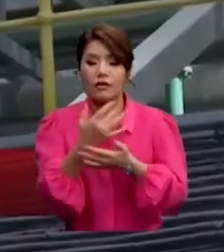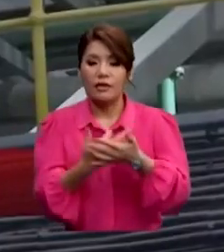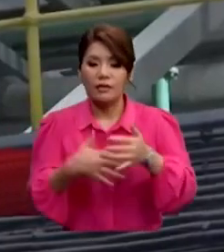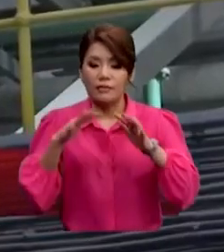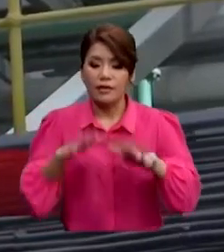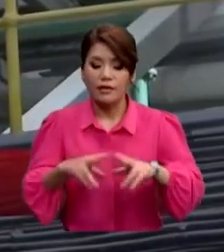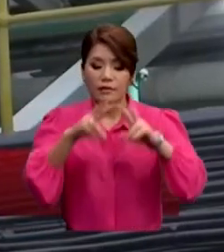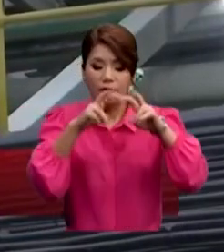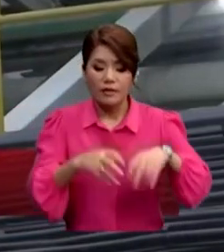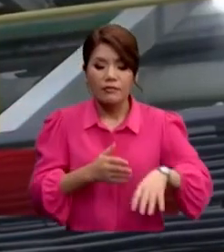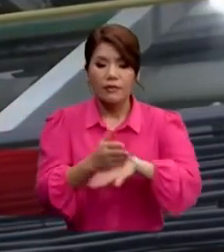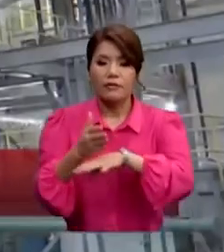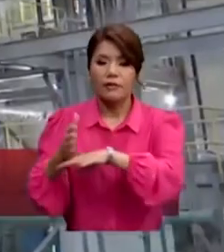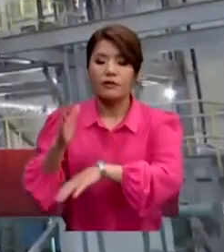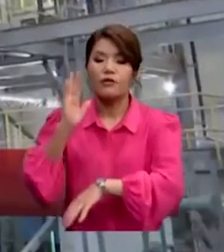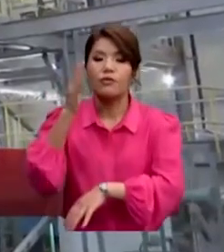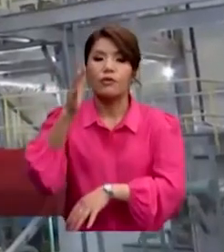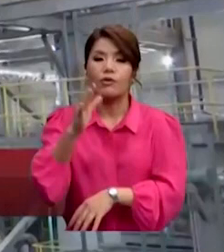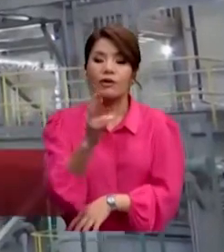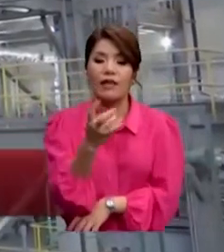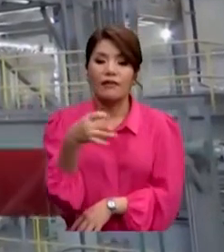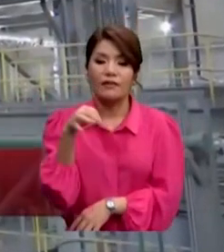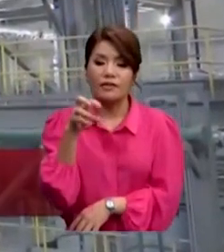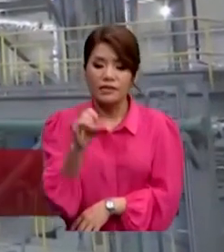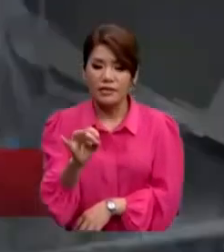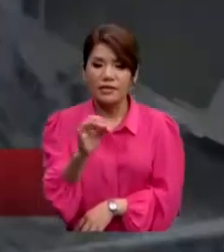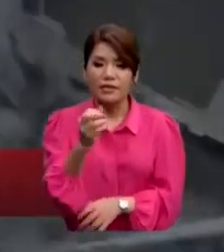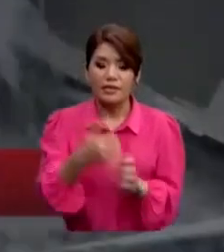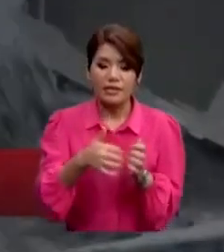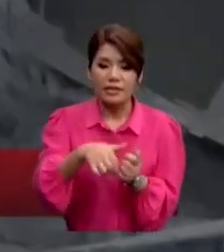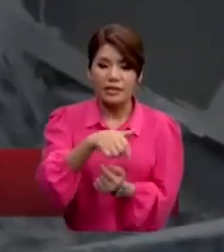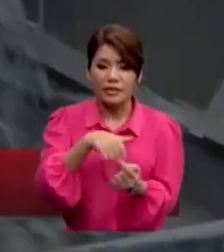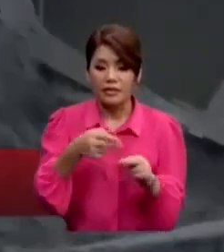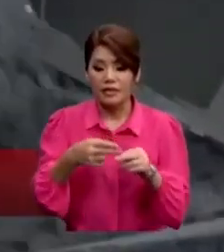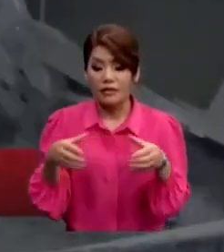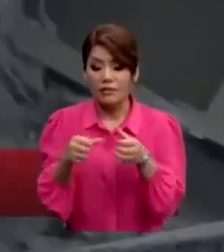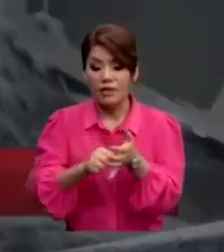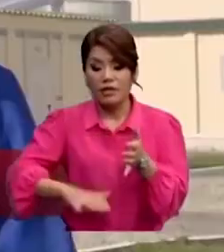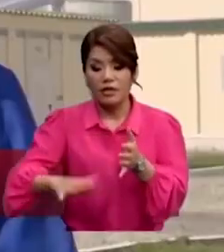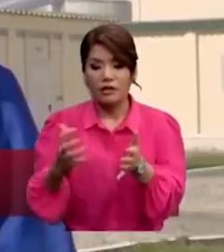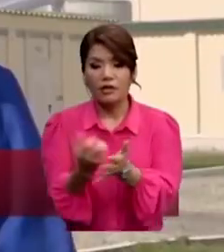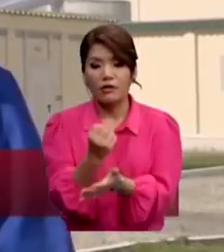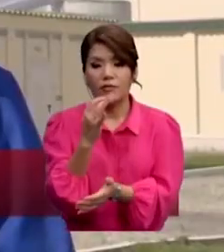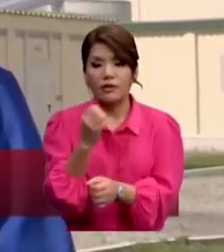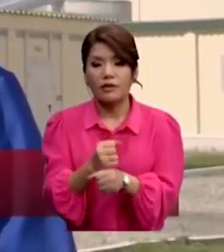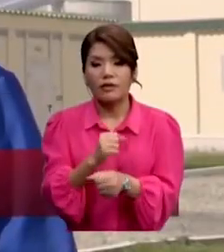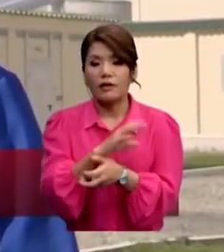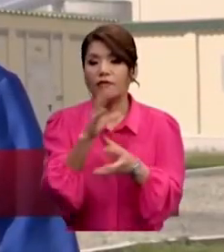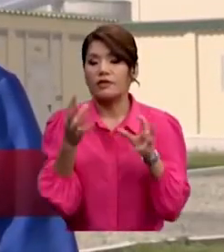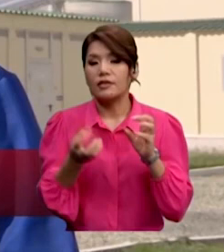орнына барлау жұмыстарын жүргізуде. Болашақта Новоднепрская, Шарық және орталық Райгородок учаскелерін игеруге кіріспек. Ну, в